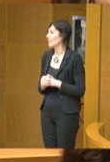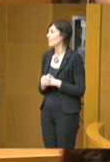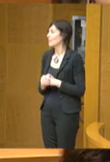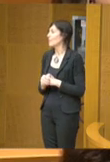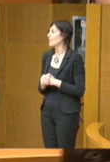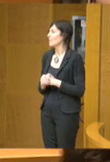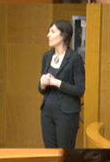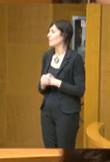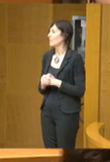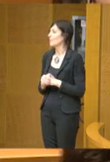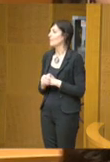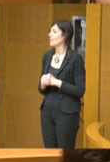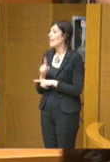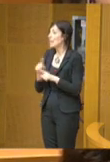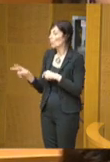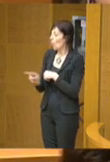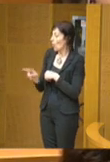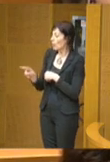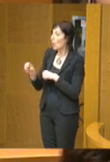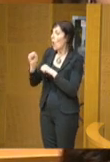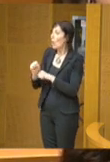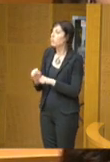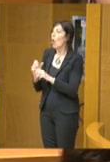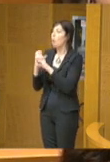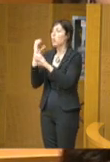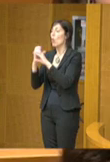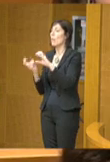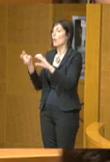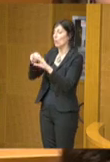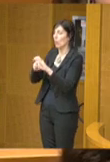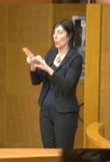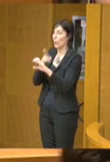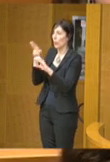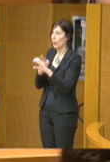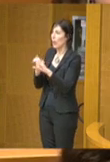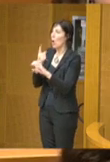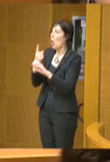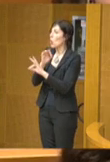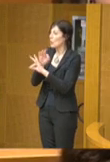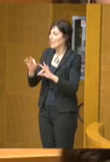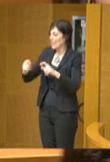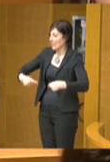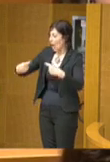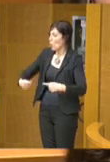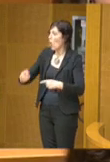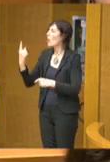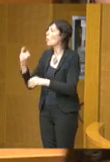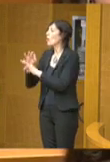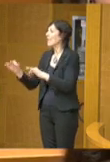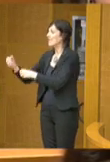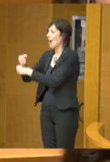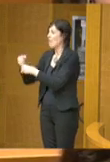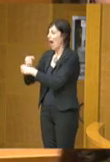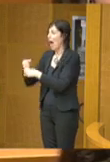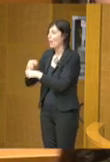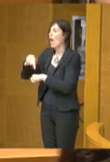Nessuno dei due potrebbe salire sul pulmino del trasporto, uno senza ruota e l'altro senza farmaco. Ora